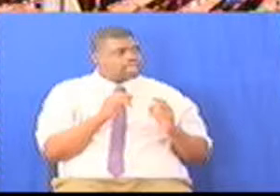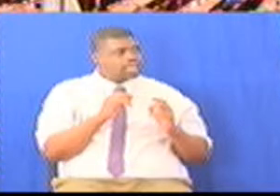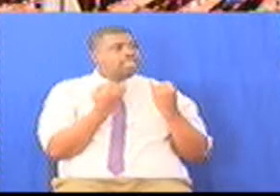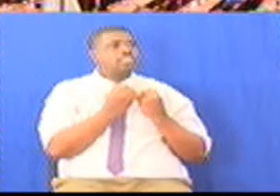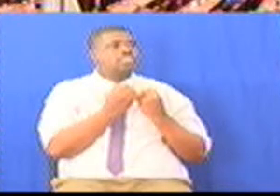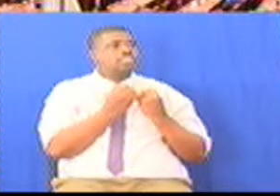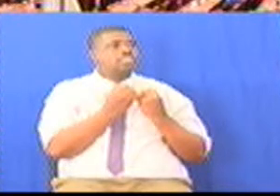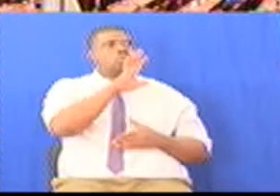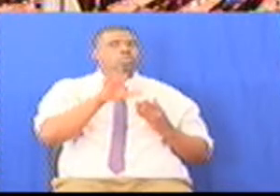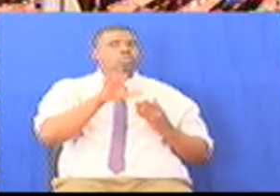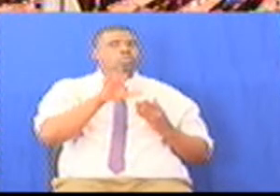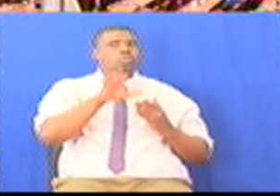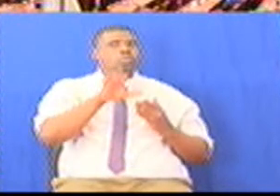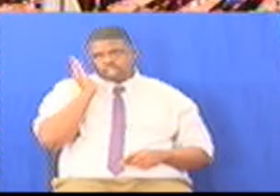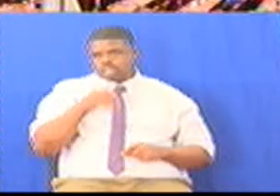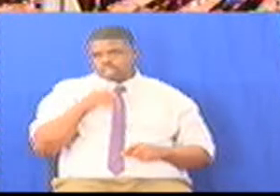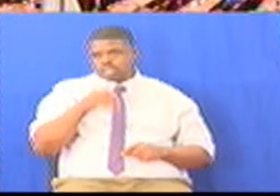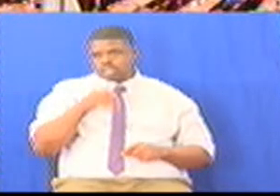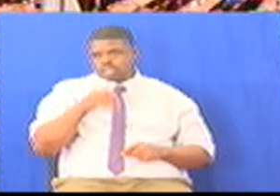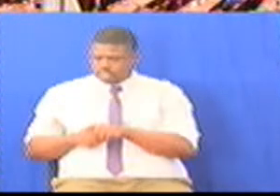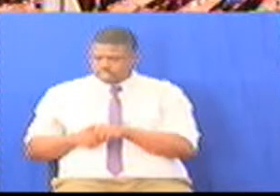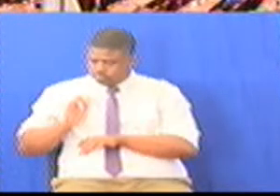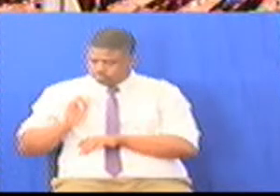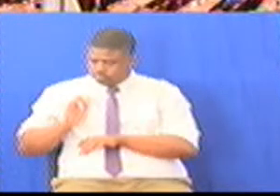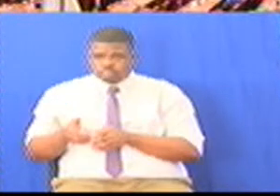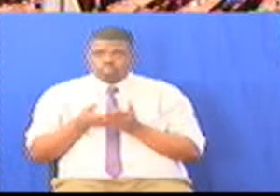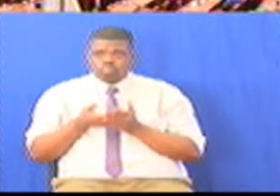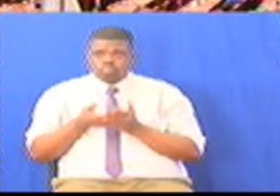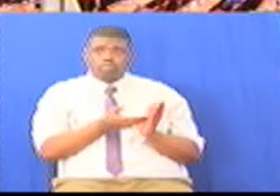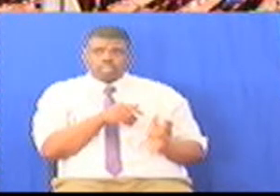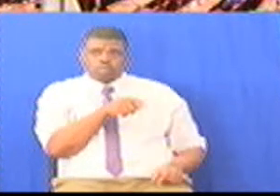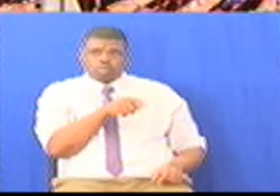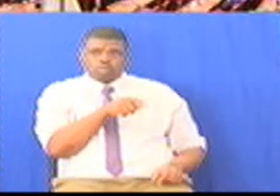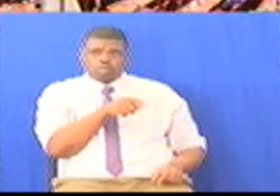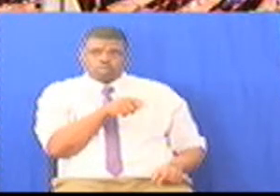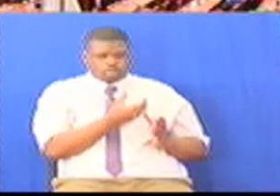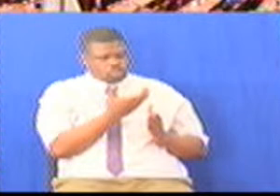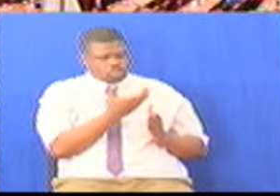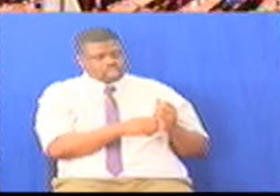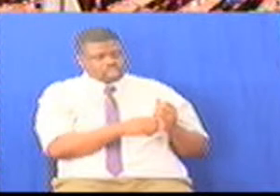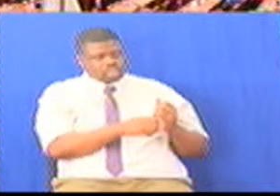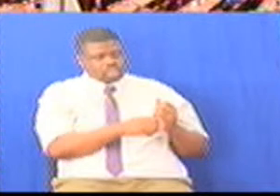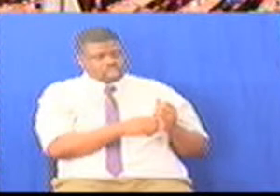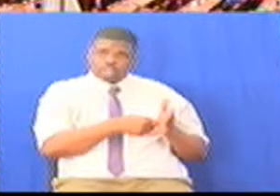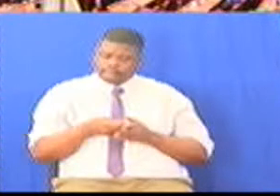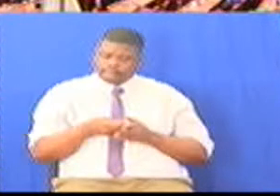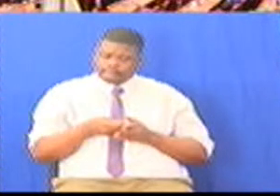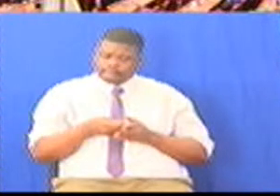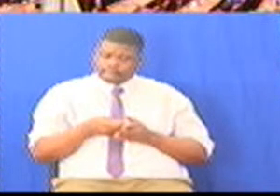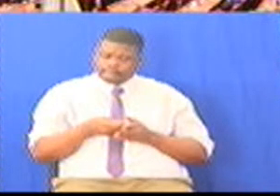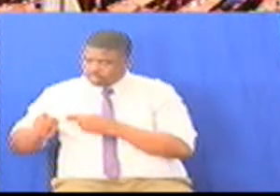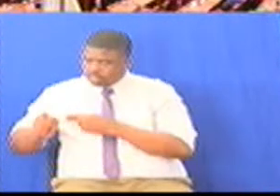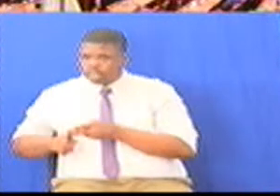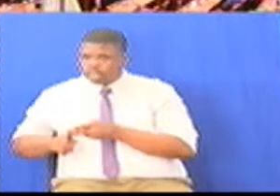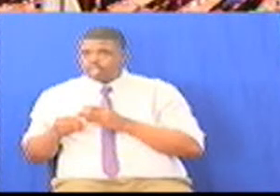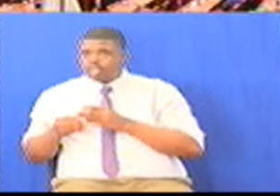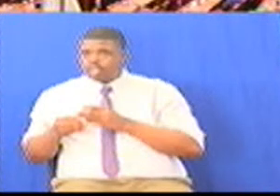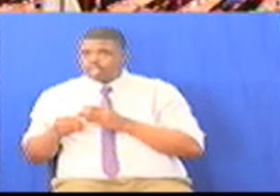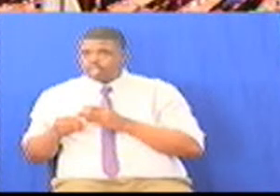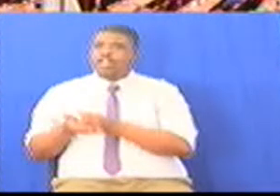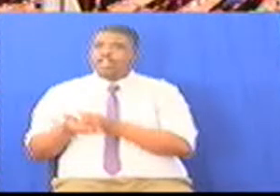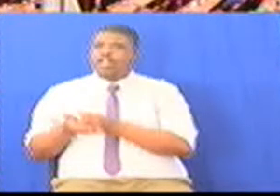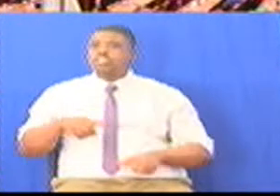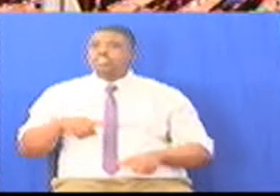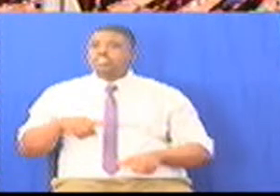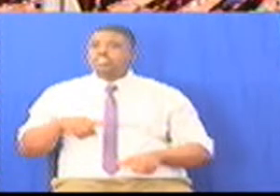za serikali ambazo zimeguswa na mswada huu, ikiwa ni pamoja na Wizara ya Viwanda na Biashara ikiongozwa na naibu waziri Mheshimiwa